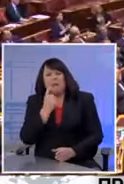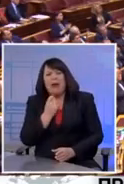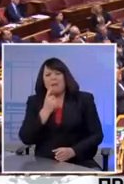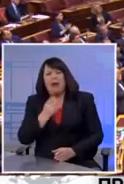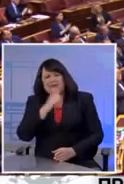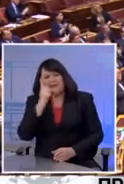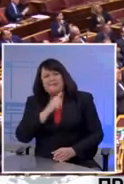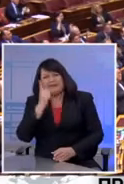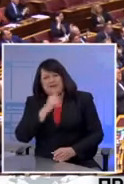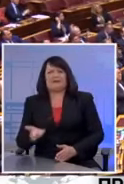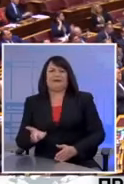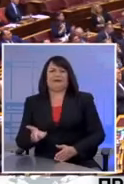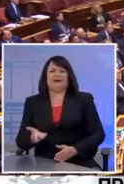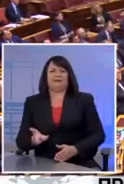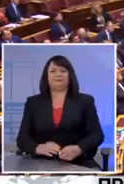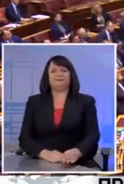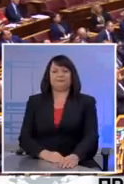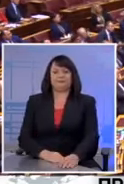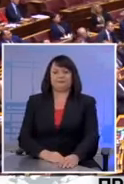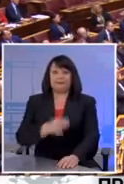ευτιάς. Και